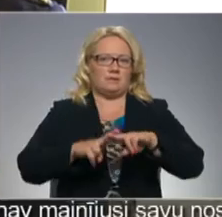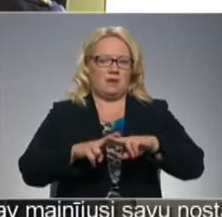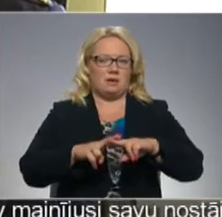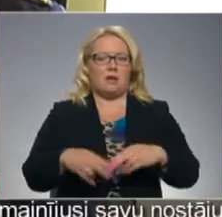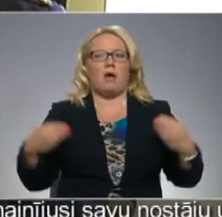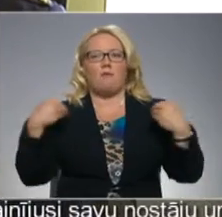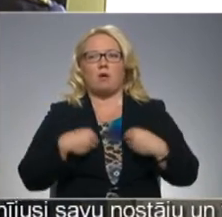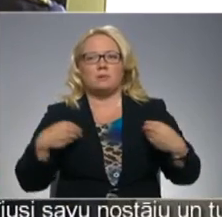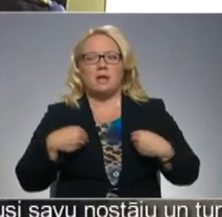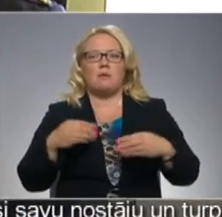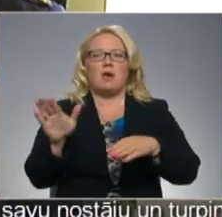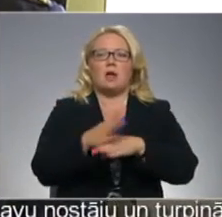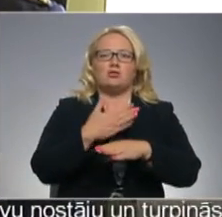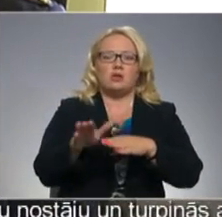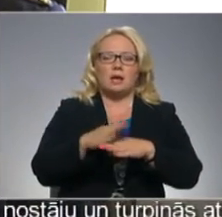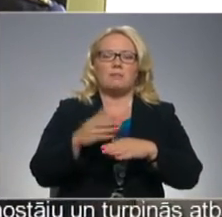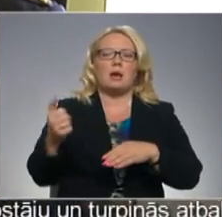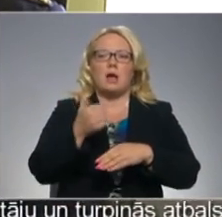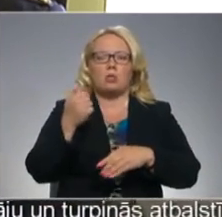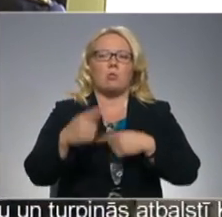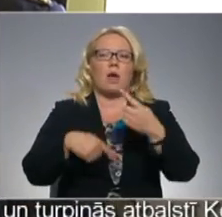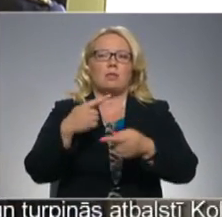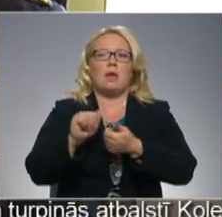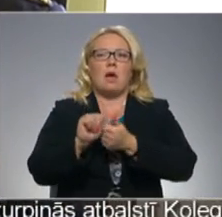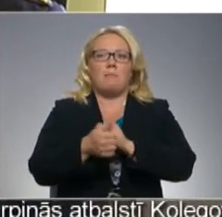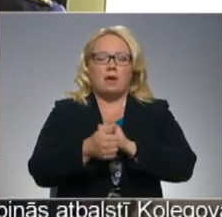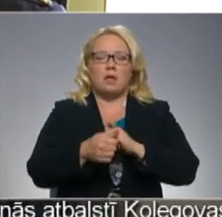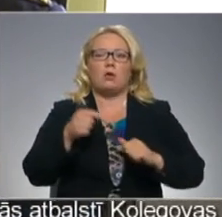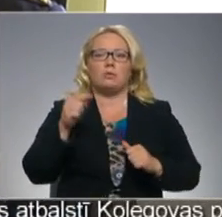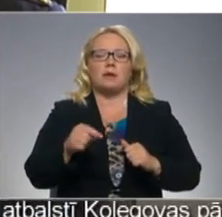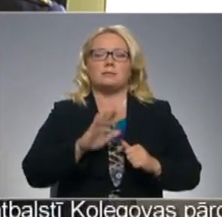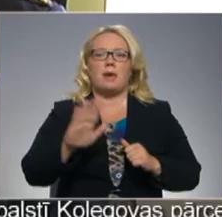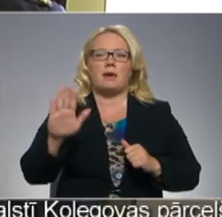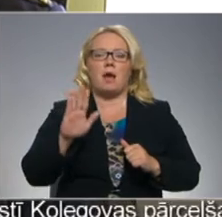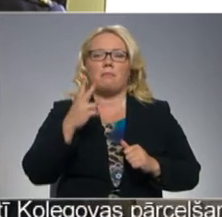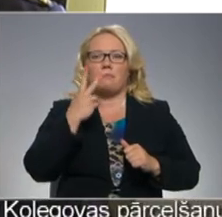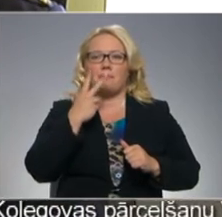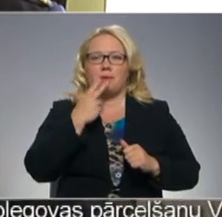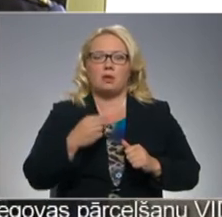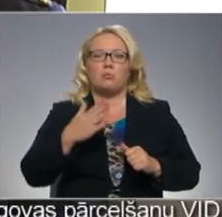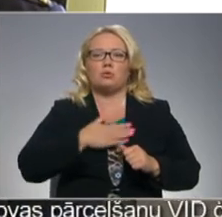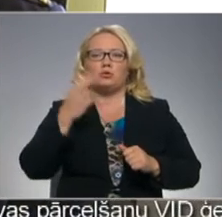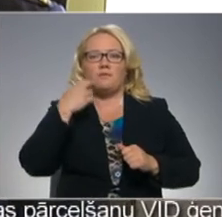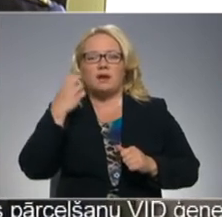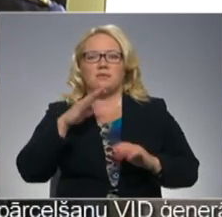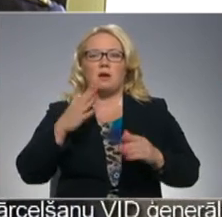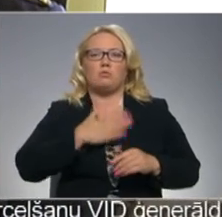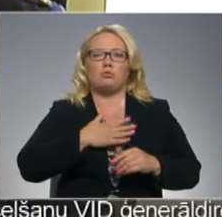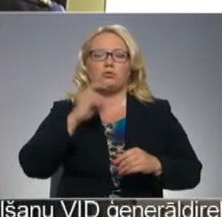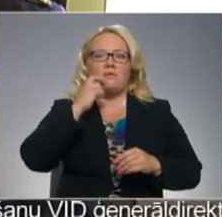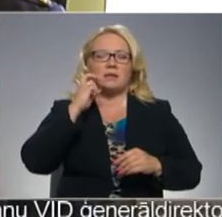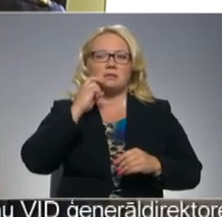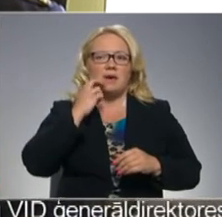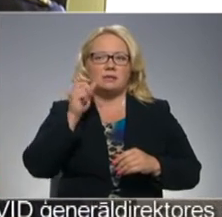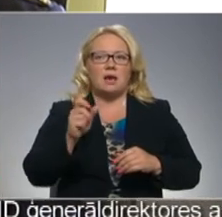vai atšķirības zīmes, viņas jau gadu gaitā mainās un tas, pie kā ir pieraduši mūsu vecāki vai mūsu vecvecāki,